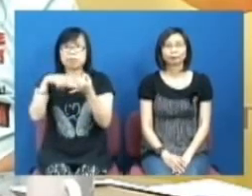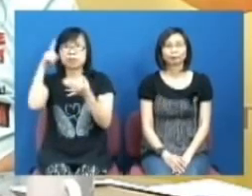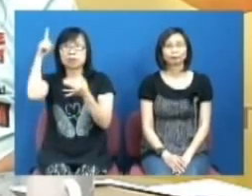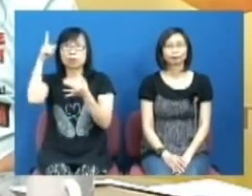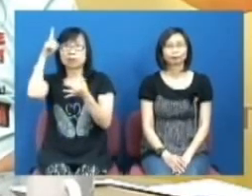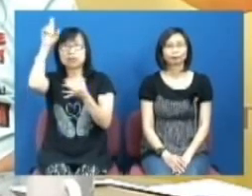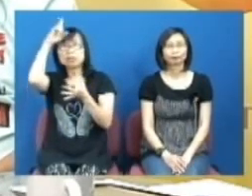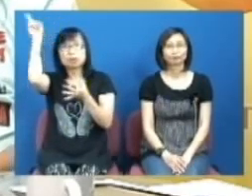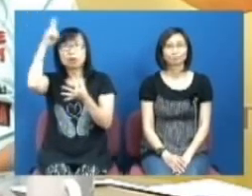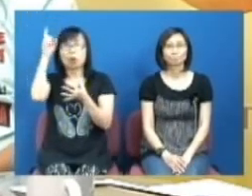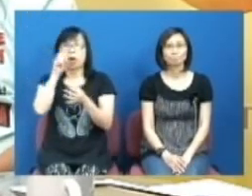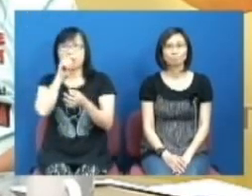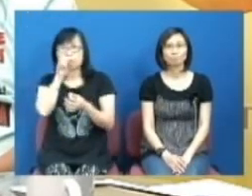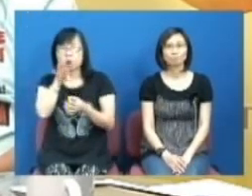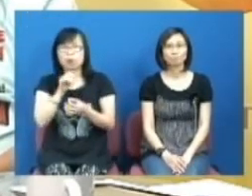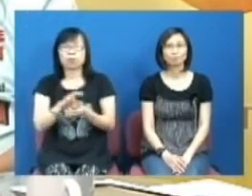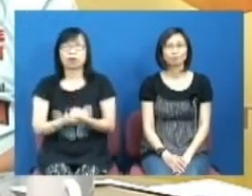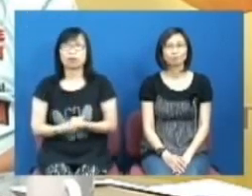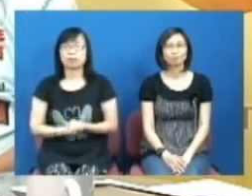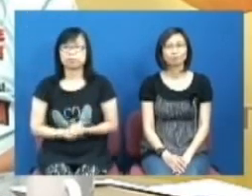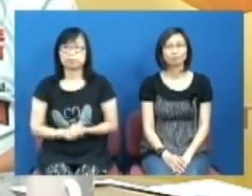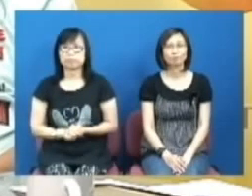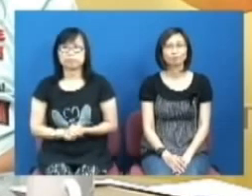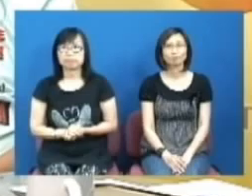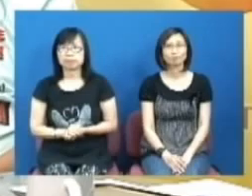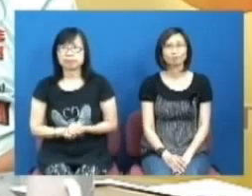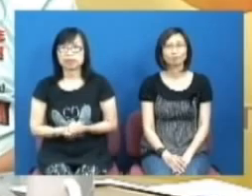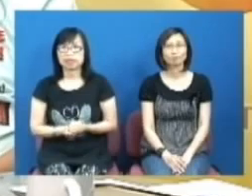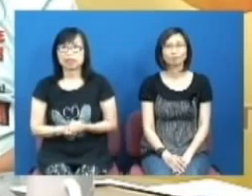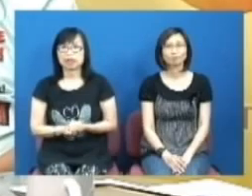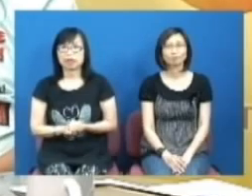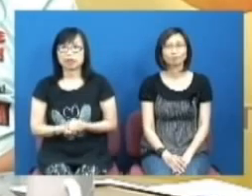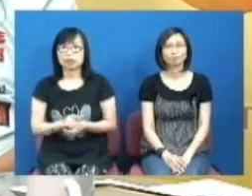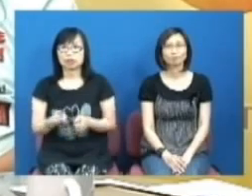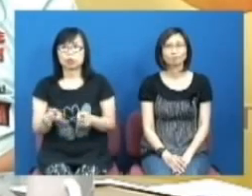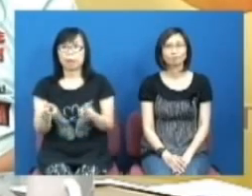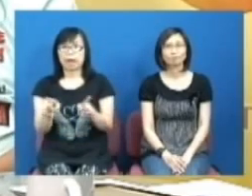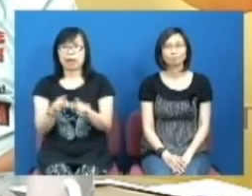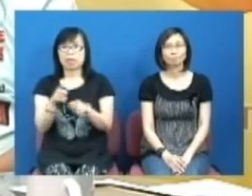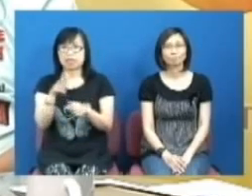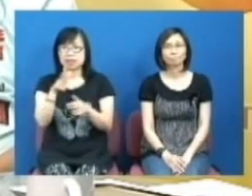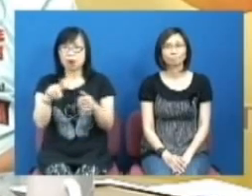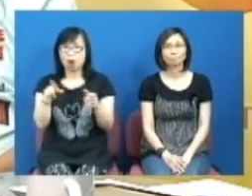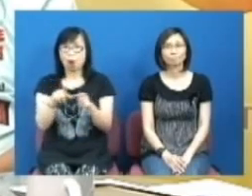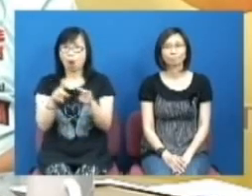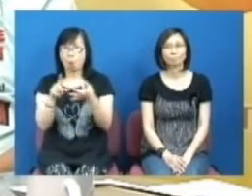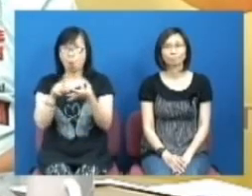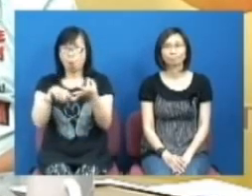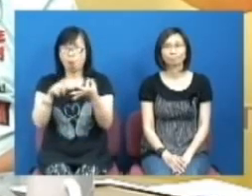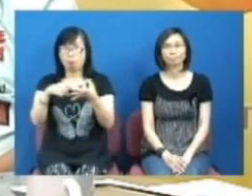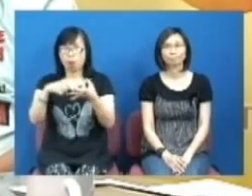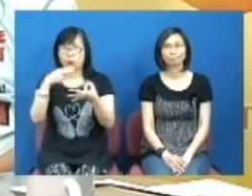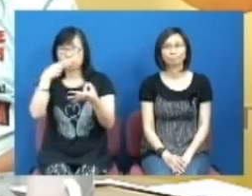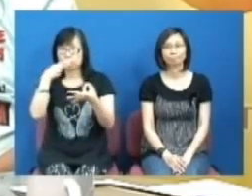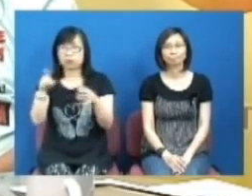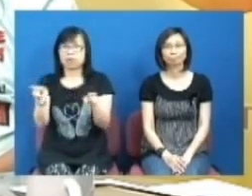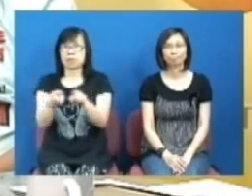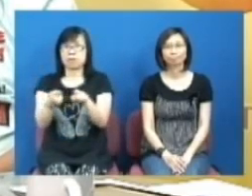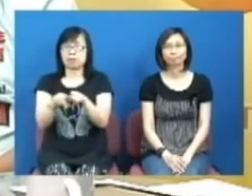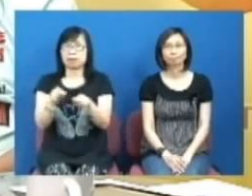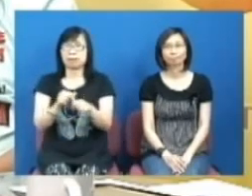發那裡講，我就同埋阿何俊仁一起有份